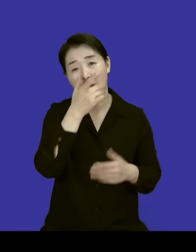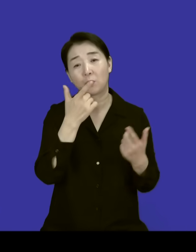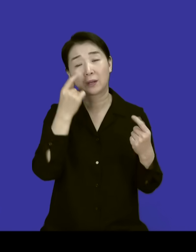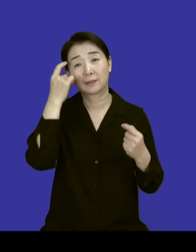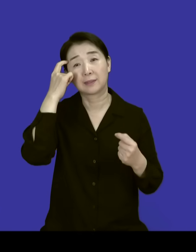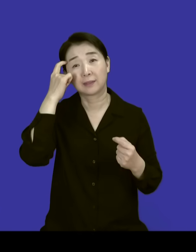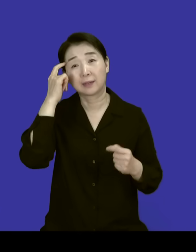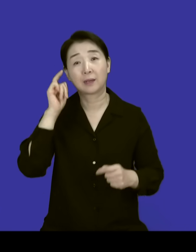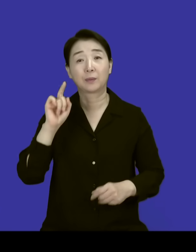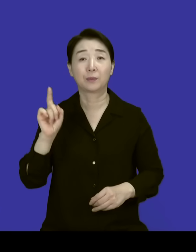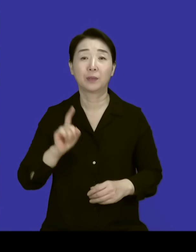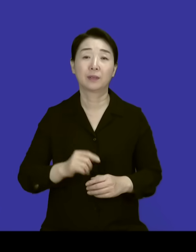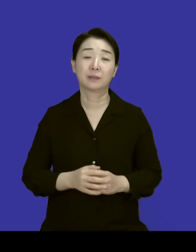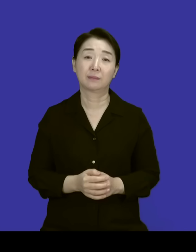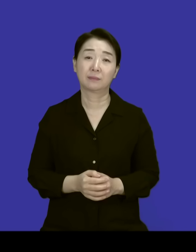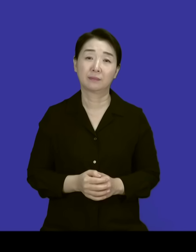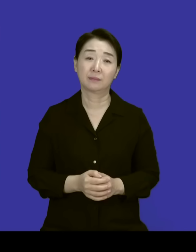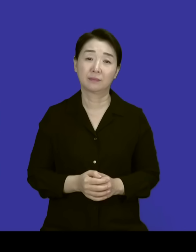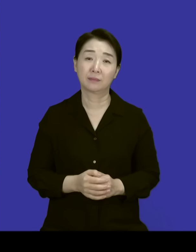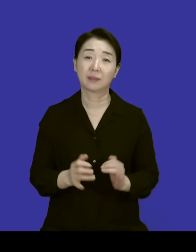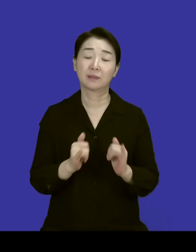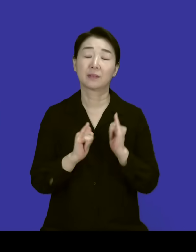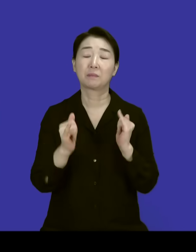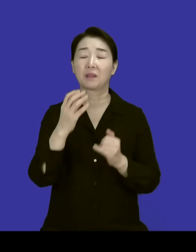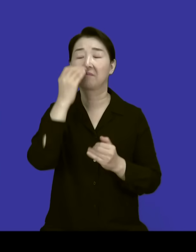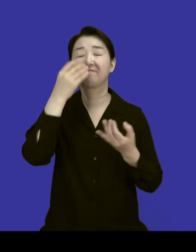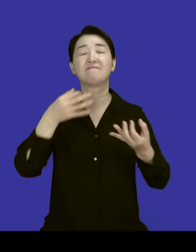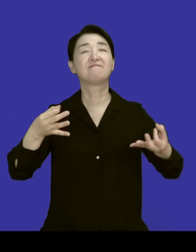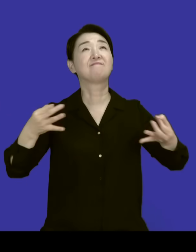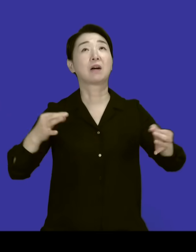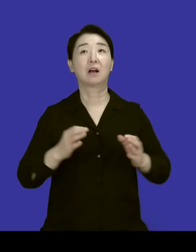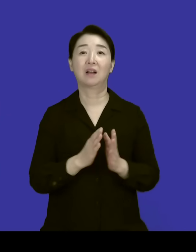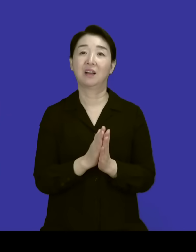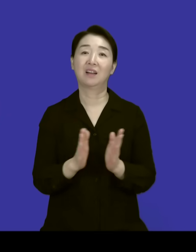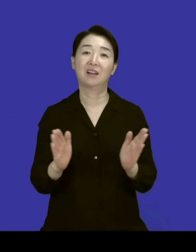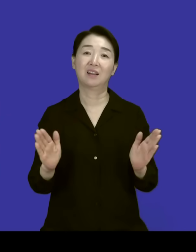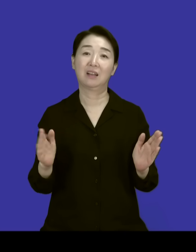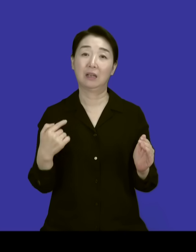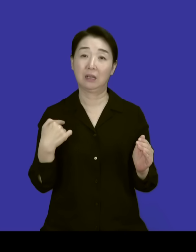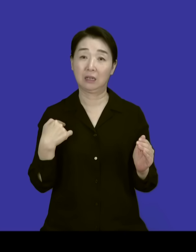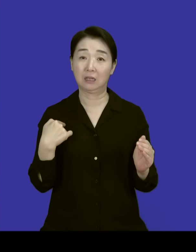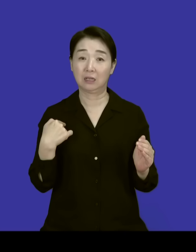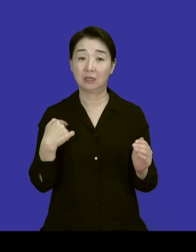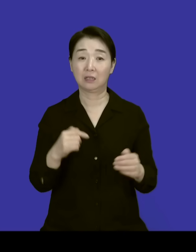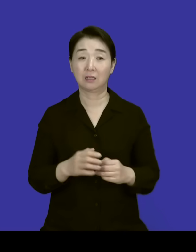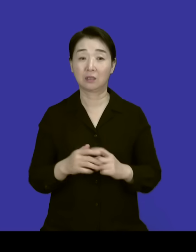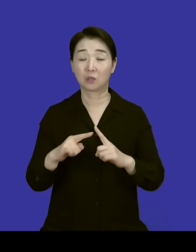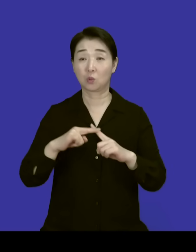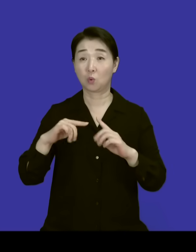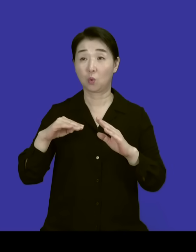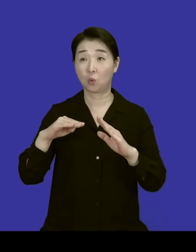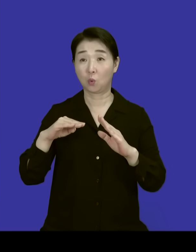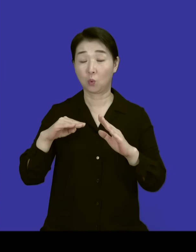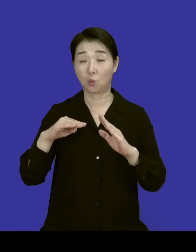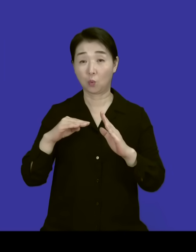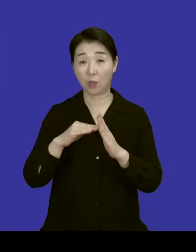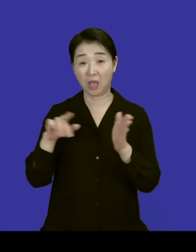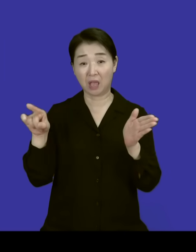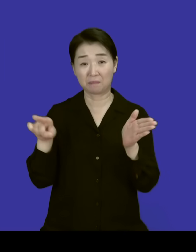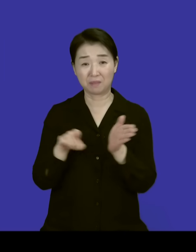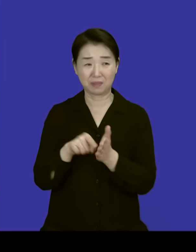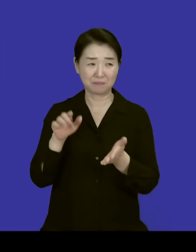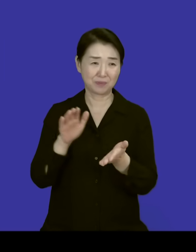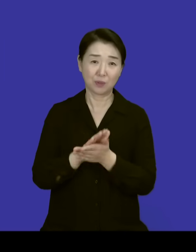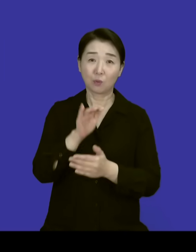제가 하는 게 인간이니까 자만하기 시작해요 제가. 네네네. 교회 믿음을 갖고 이제 뭐